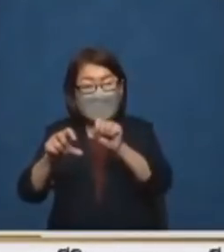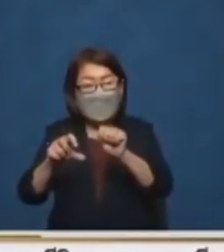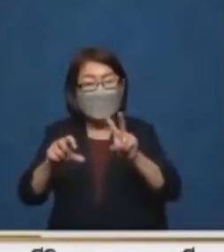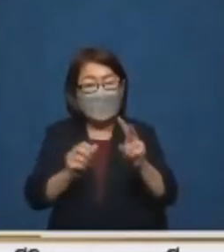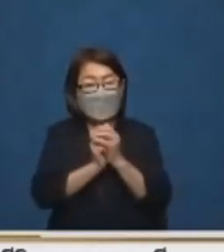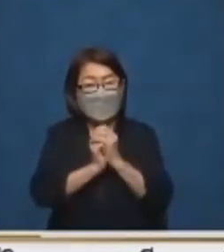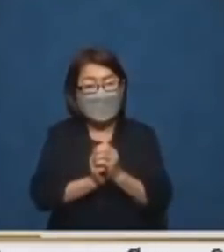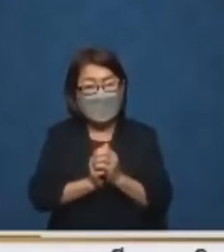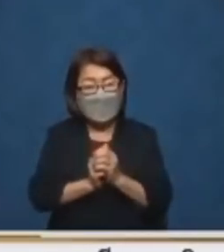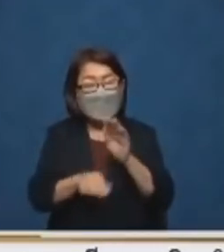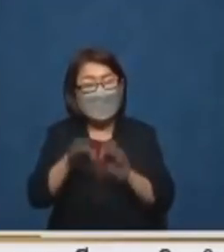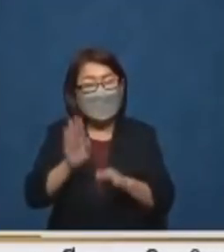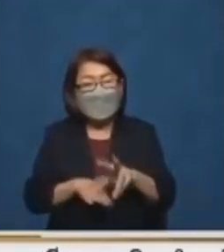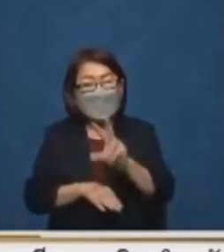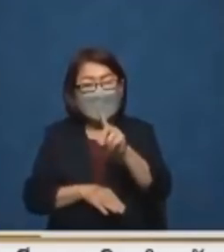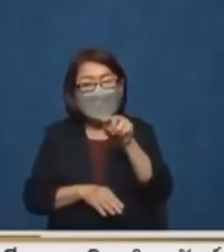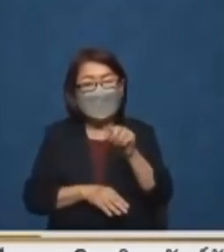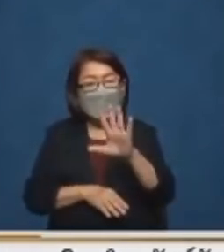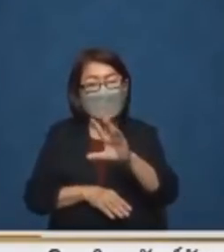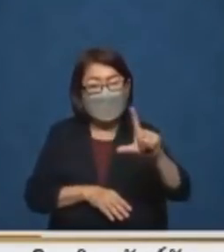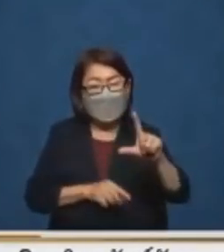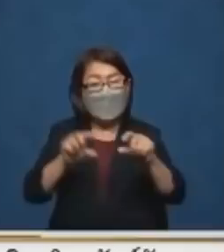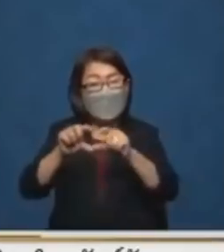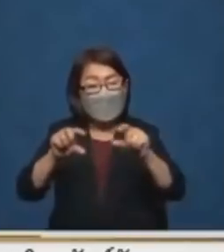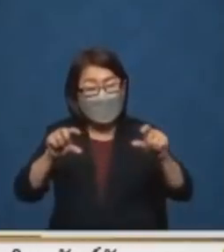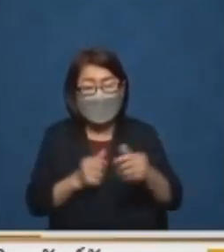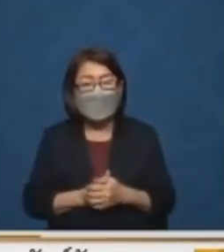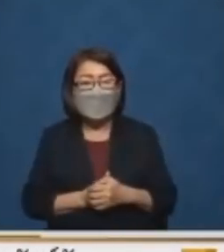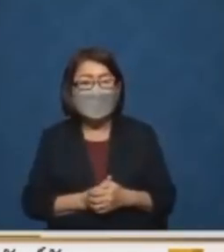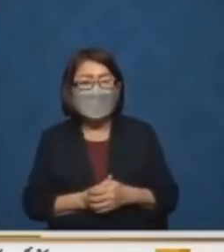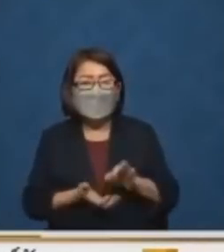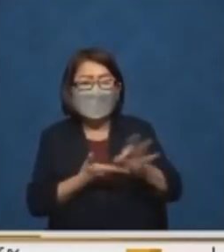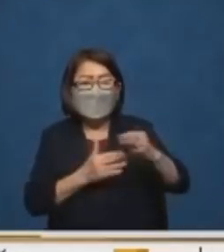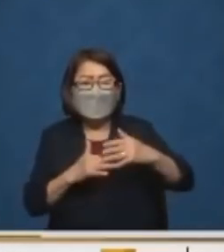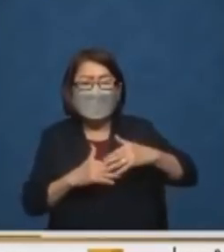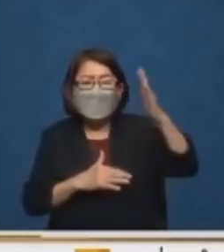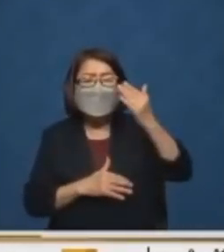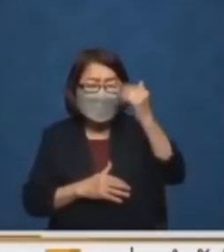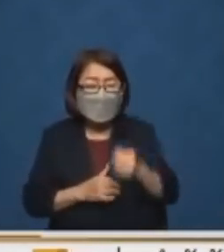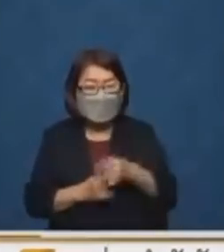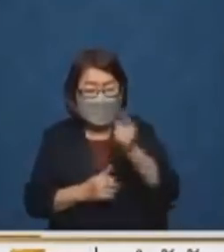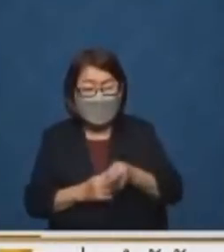5 ล้านโดสการจัดซื้อดังก่าวนี่สูงก่าเป้าหมายที่ท่านบอกวาจะซื้อวัคซีน